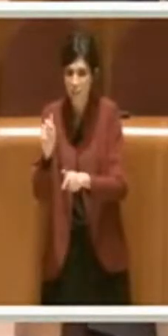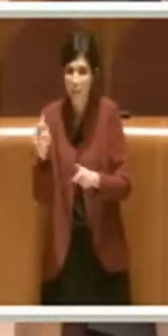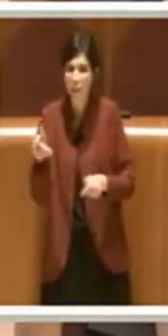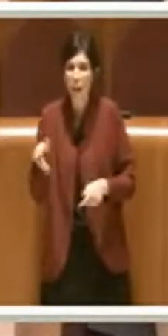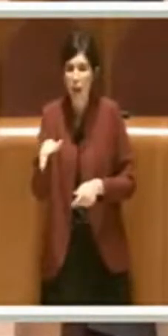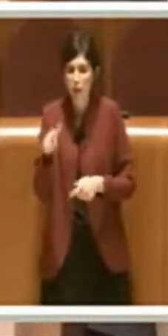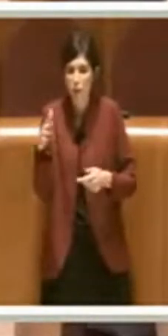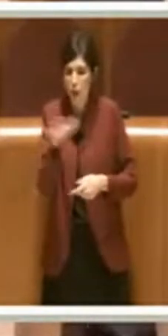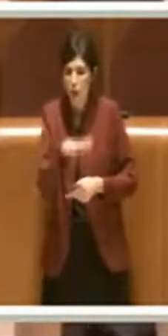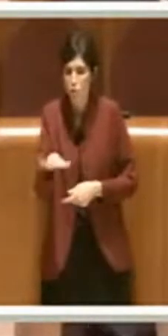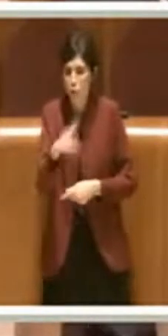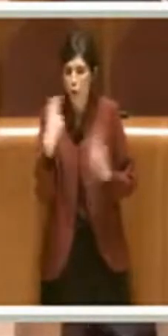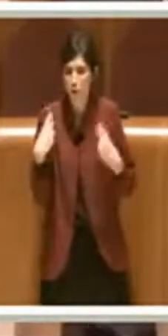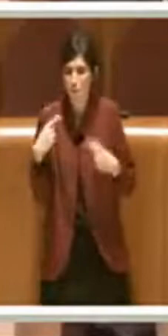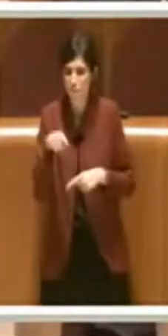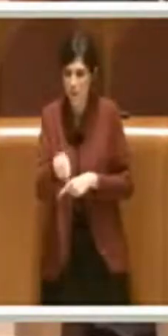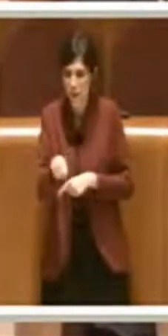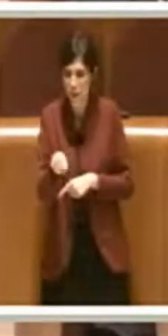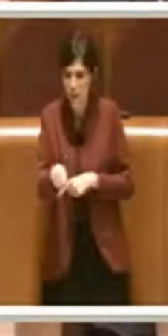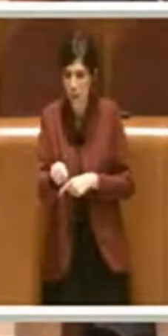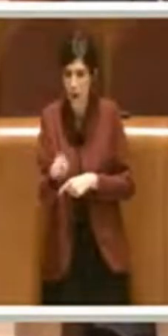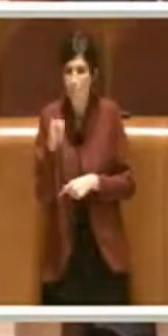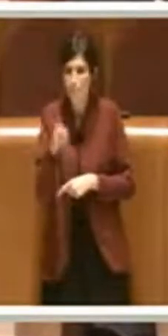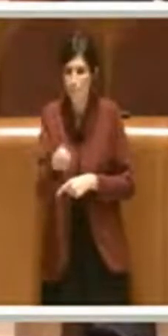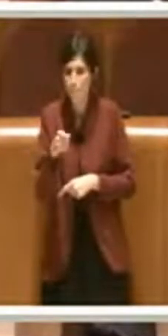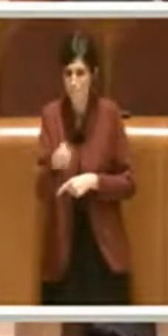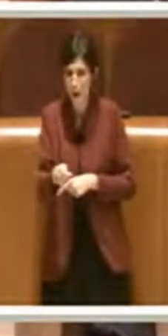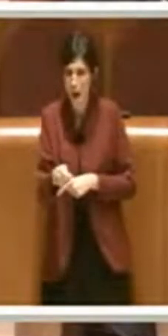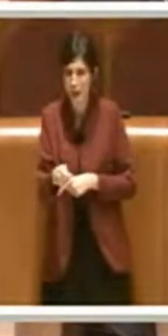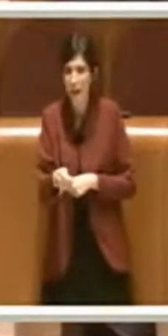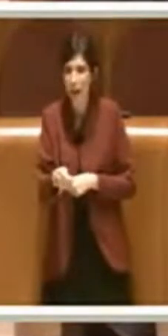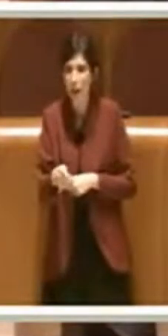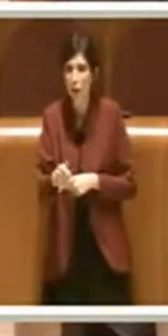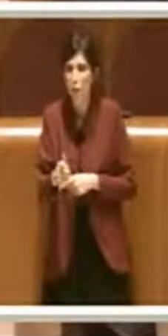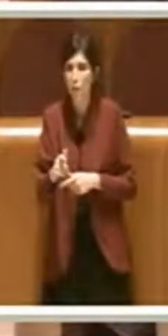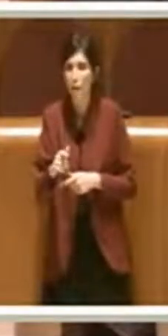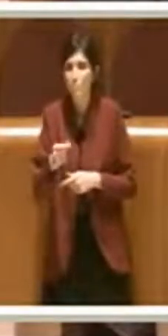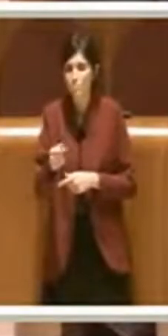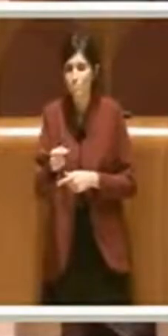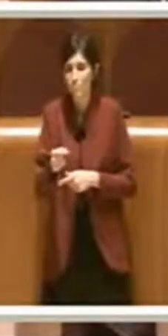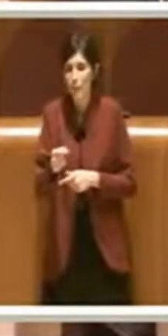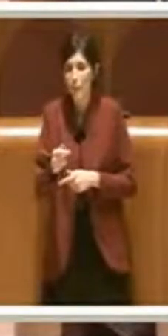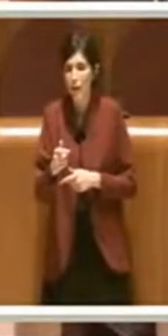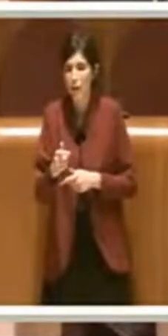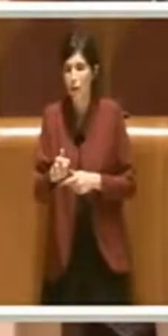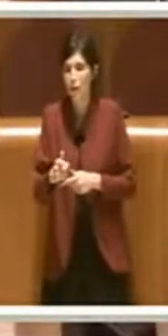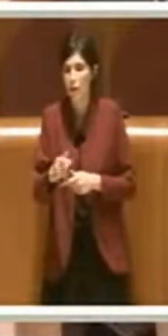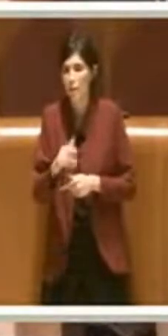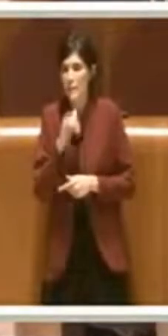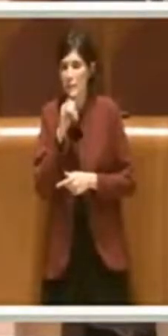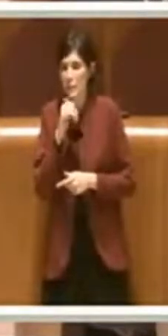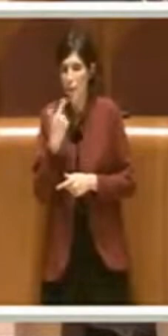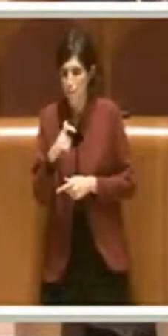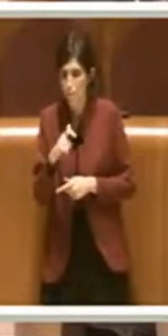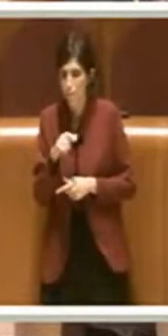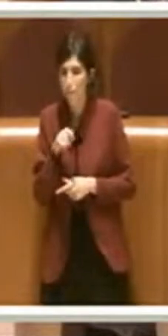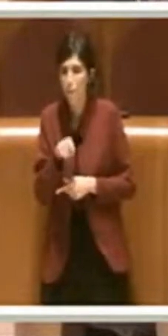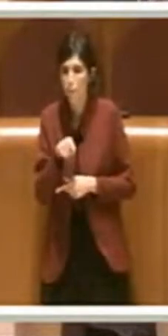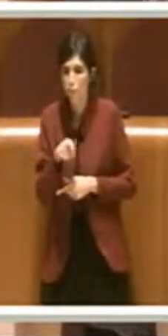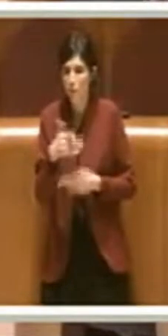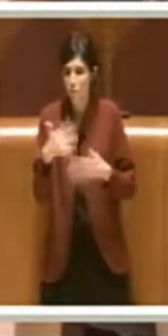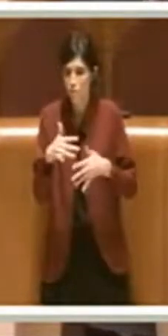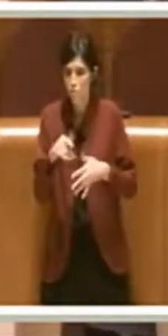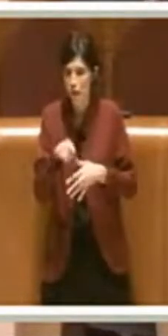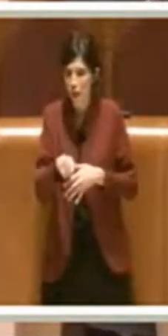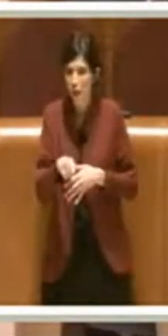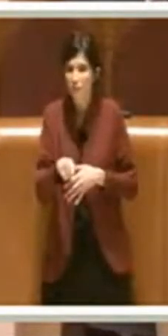prezzo molto alto perché si porta il fluff, è stato detto più volte anche da una cittadina che è intervenuta in aula, che è già un